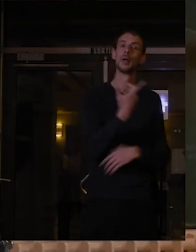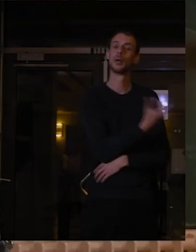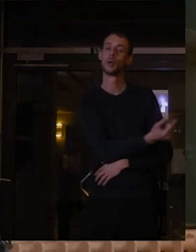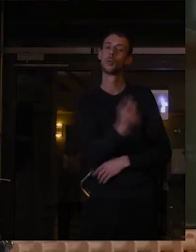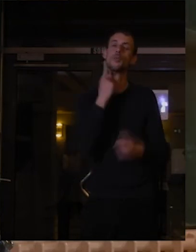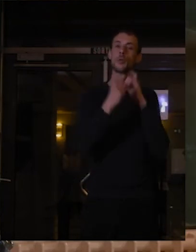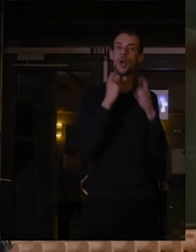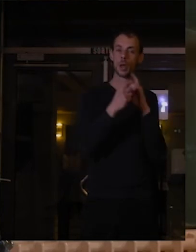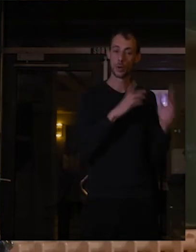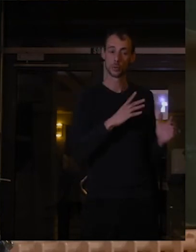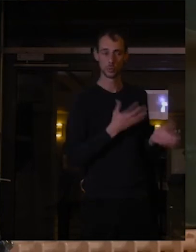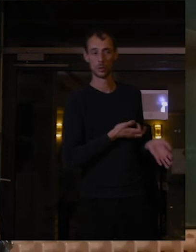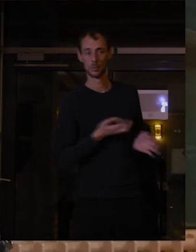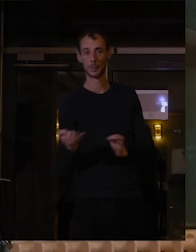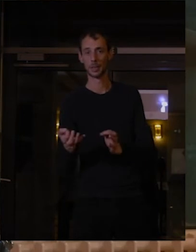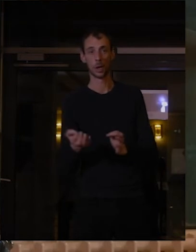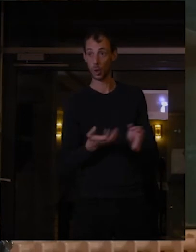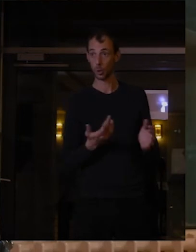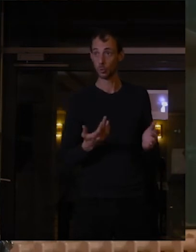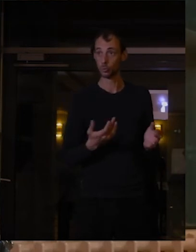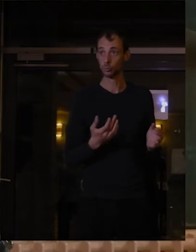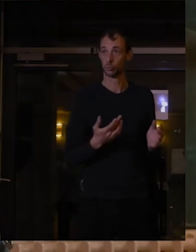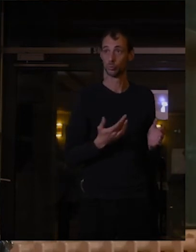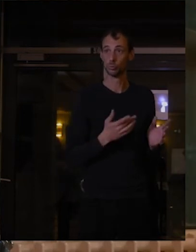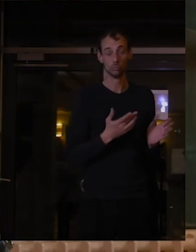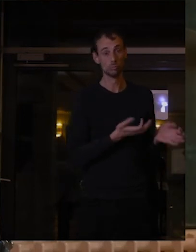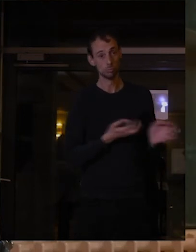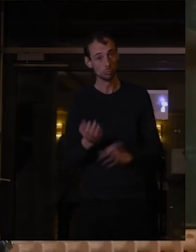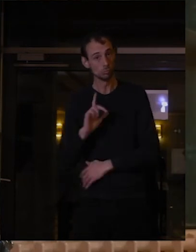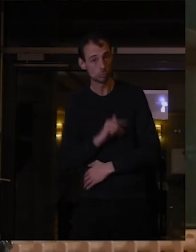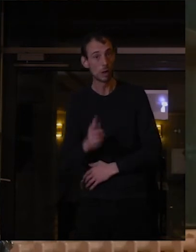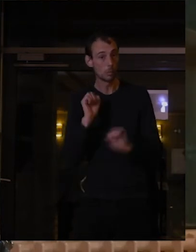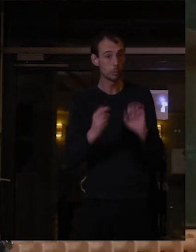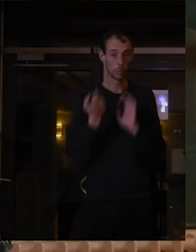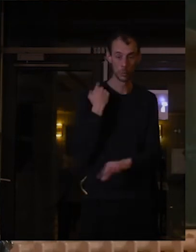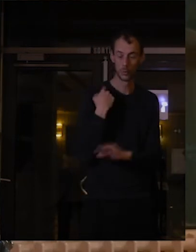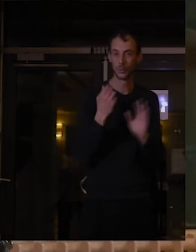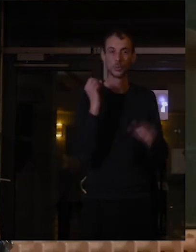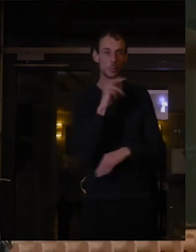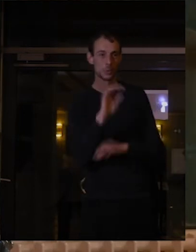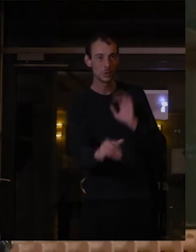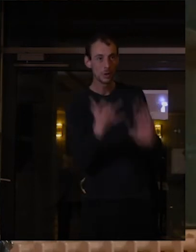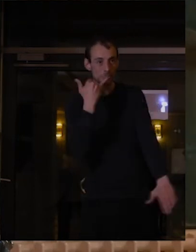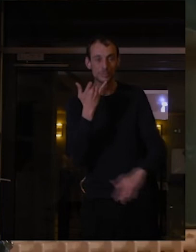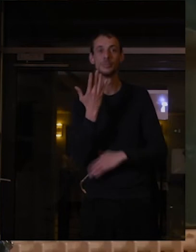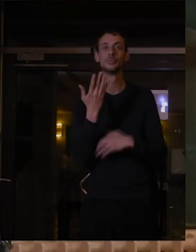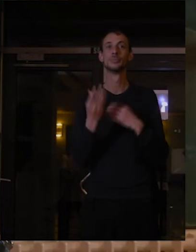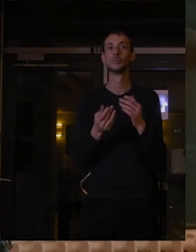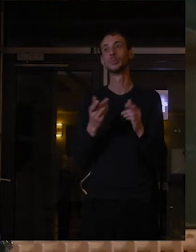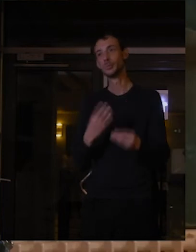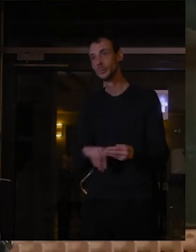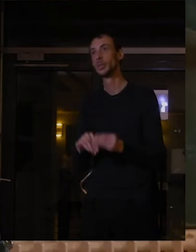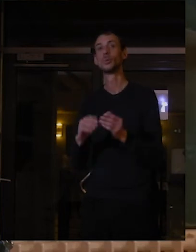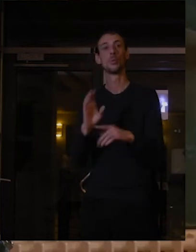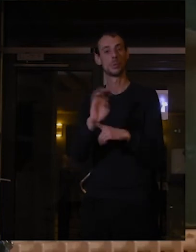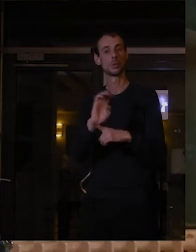avec des permanences régulières, avec un numéro d'urgence, avec la mise en place d'une convention avec les